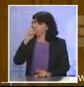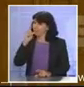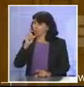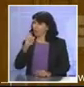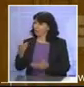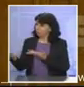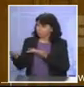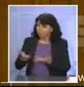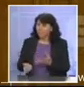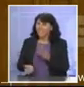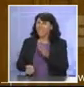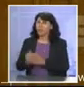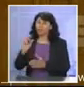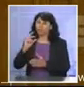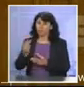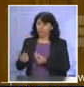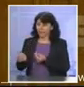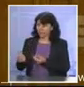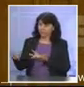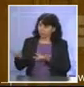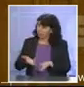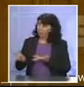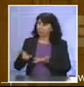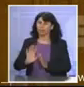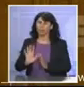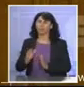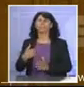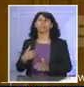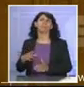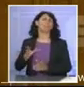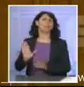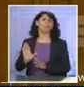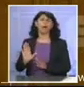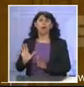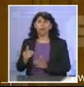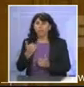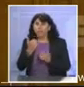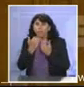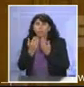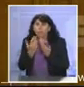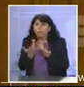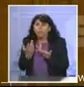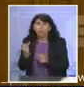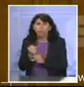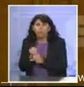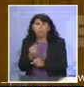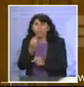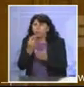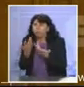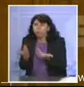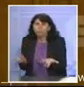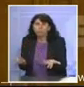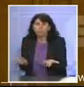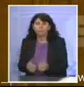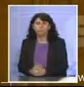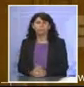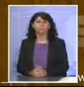δύσκολα πρέπει να δεχτούμε νέους μετανάστες. Όχι γιατί δεν τους θέλουμε, αλλά γιατί δεν μπορούμε να τους στρέψουμε.